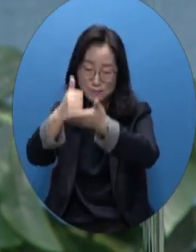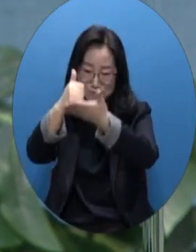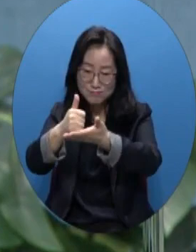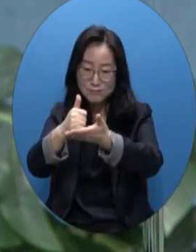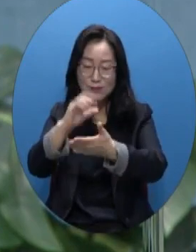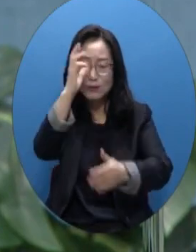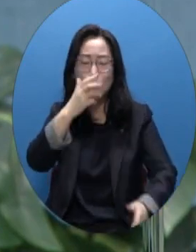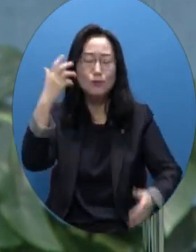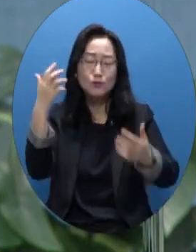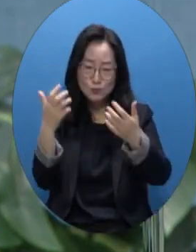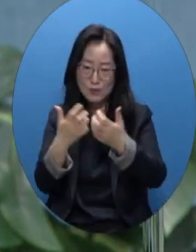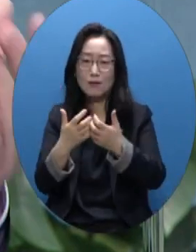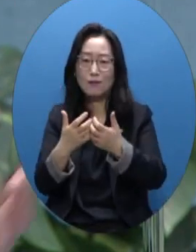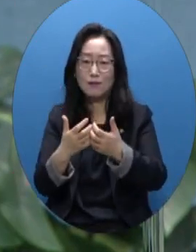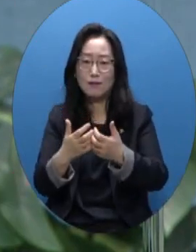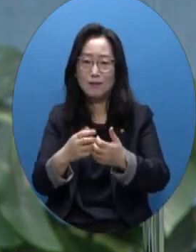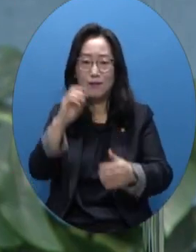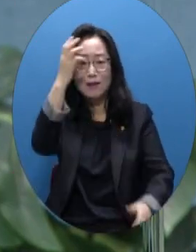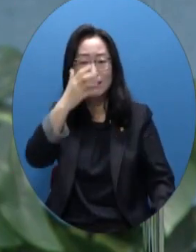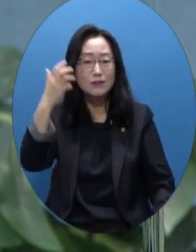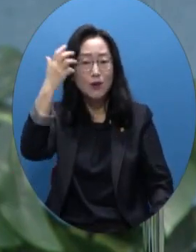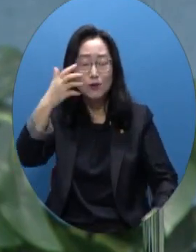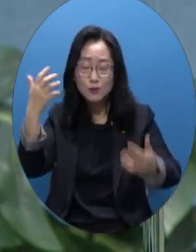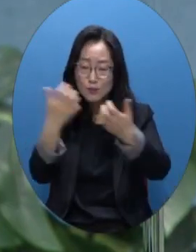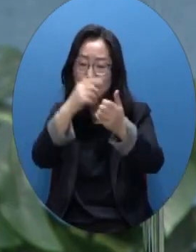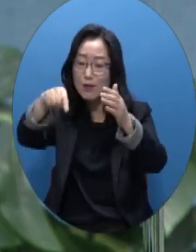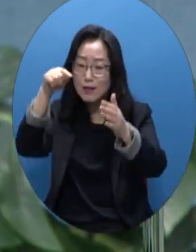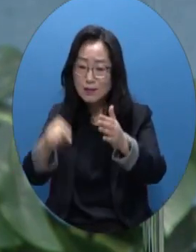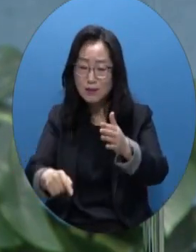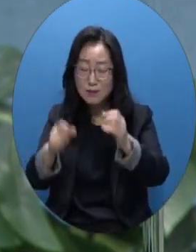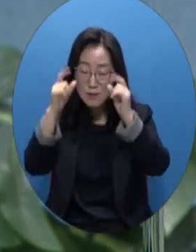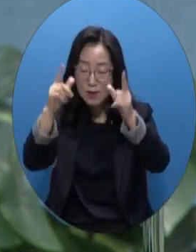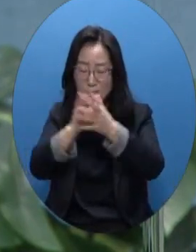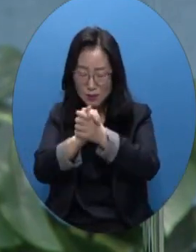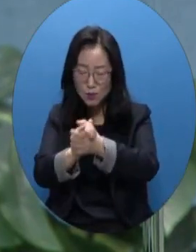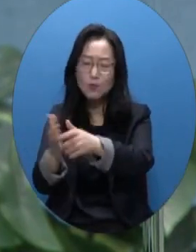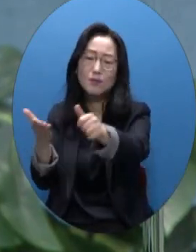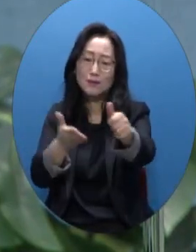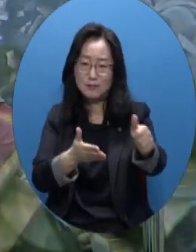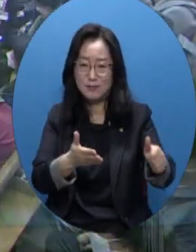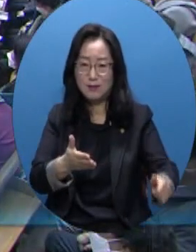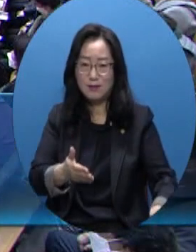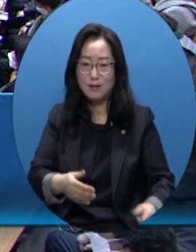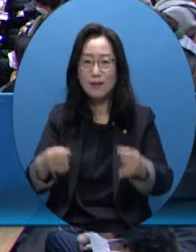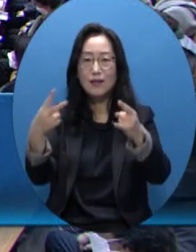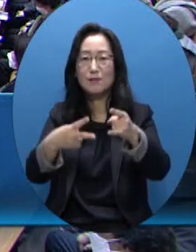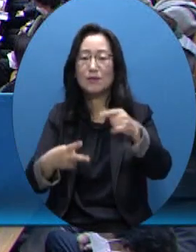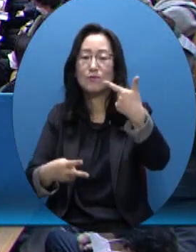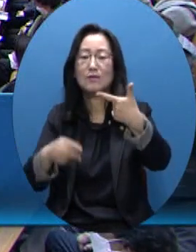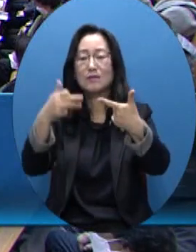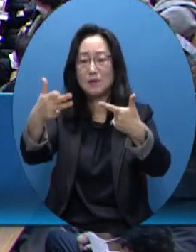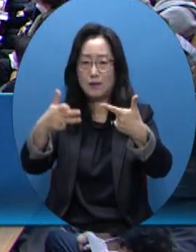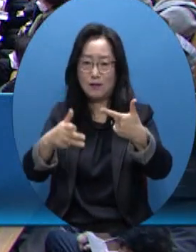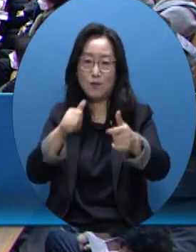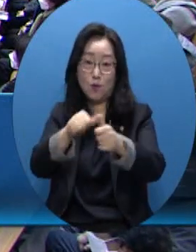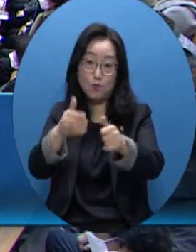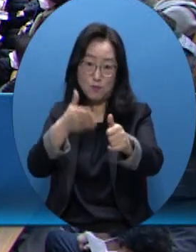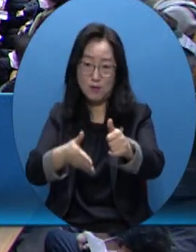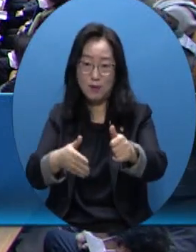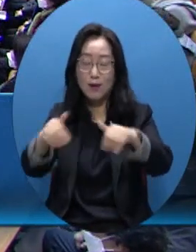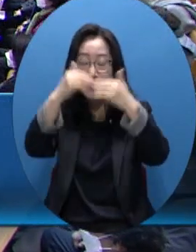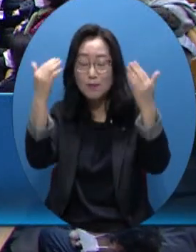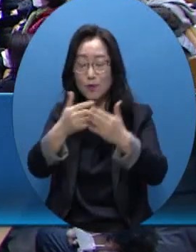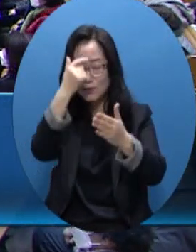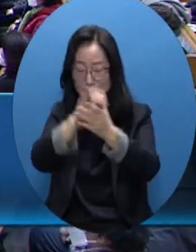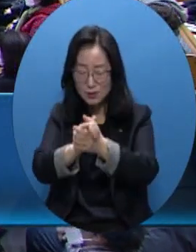것입니다 성령 안에서 깨어져서 기도하고 억지 앞에 나감 드럼 되기를 바랍니다 에베소서 6장 18절에 보면 합니다 모든 기도와